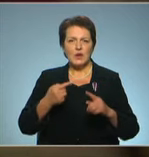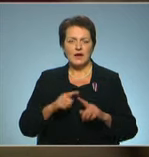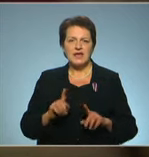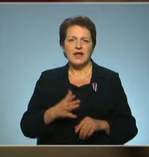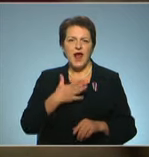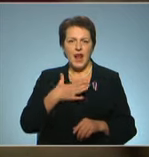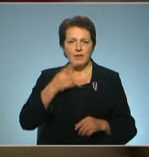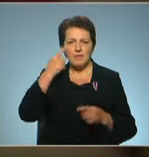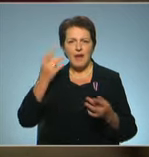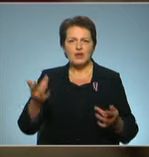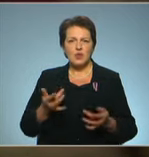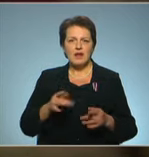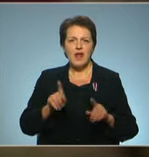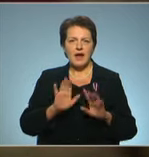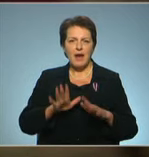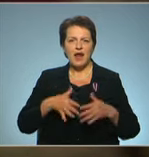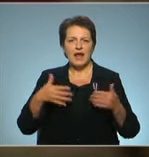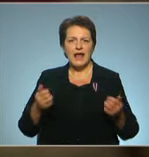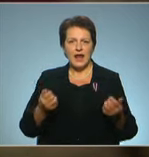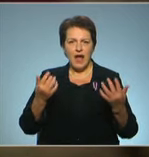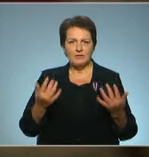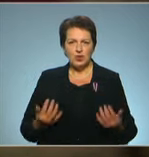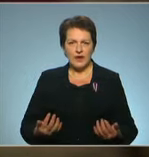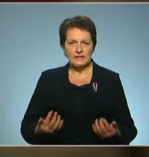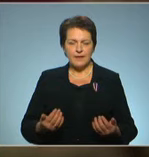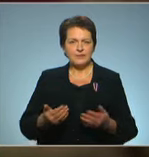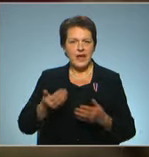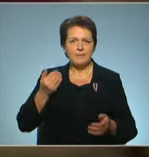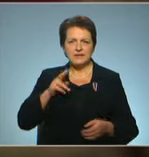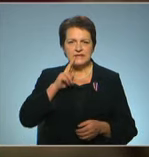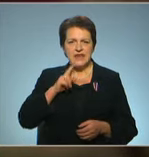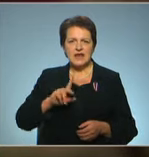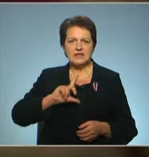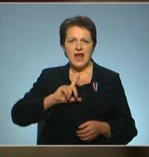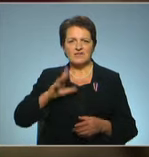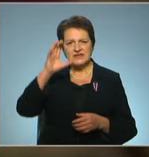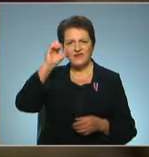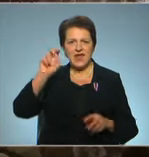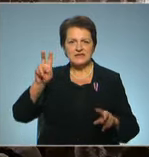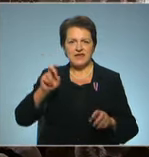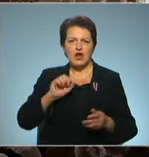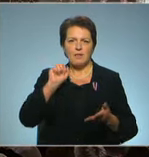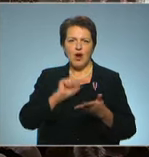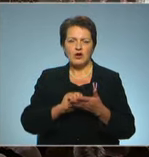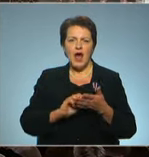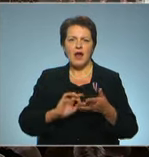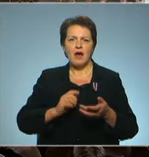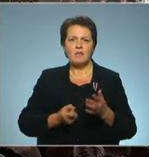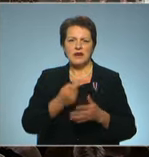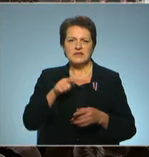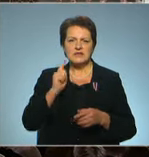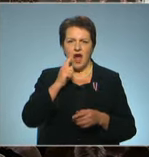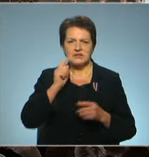labi padomāt arī par lielajām norisēm. Pirms nedēļas Latvijas vēstnešu portālā parādījās tāda acis